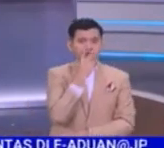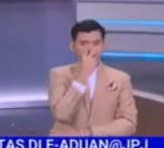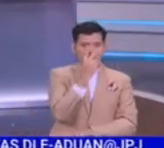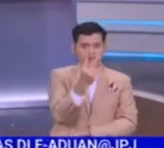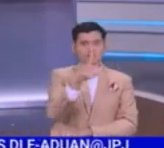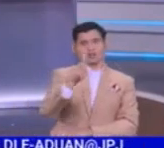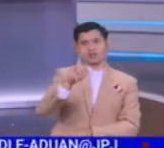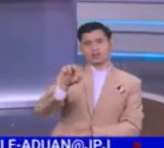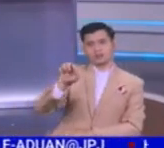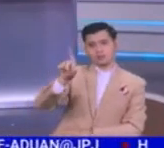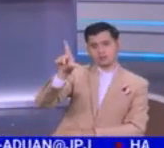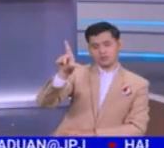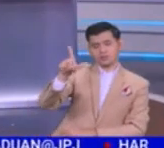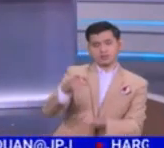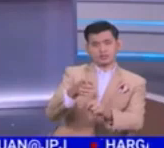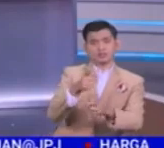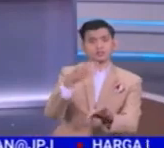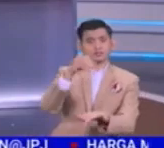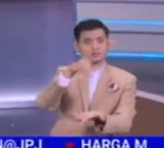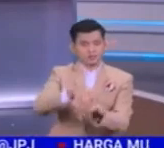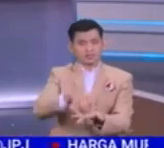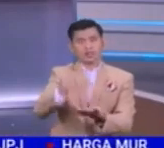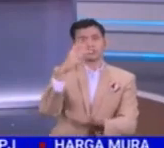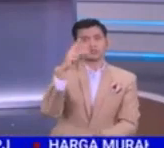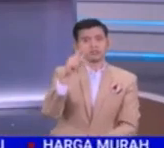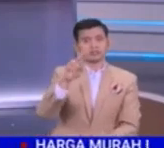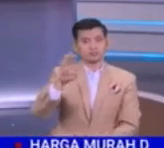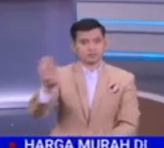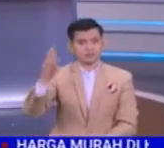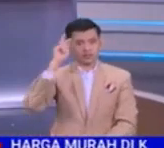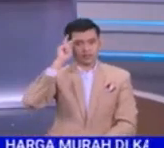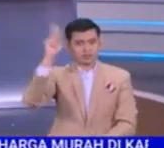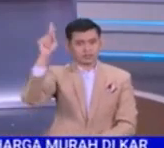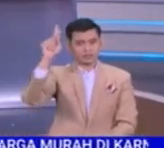bersama Amirul Hafiz Rosli di Kota Baru.